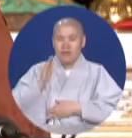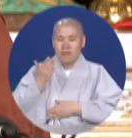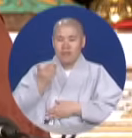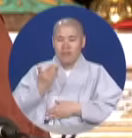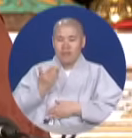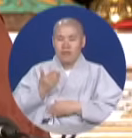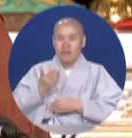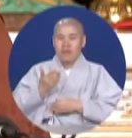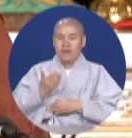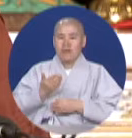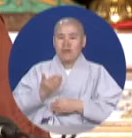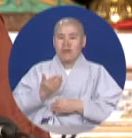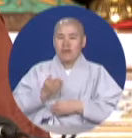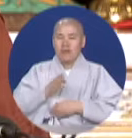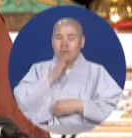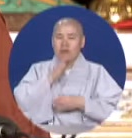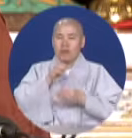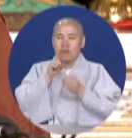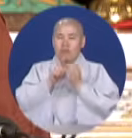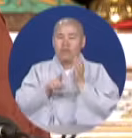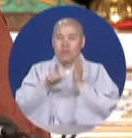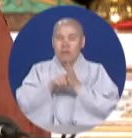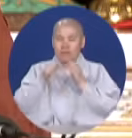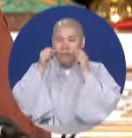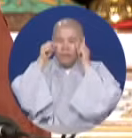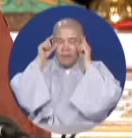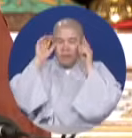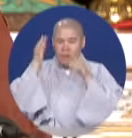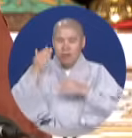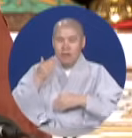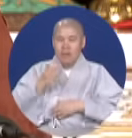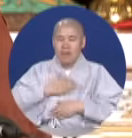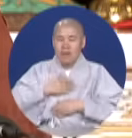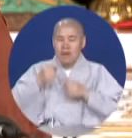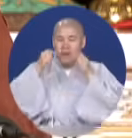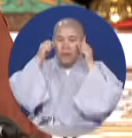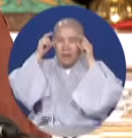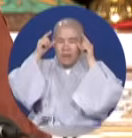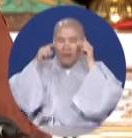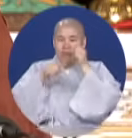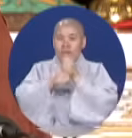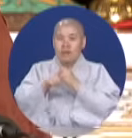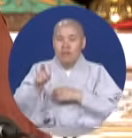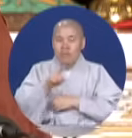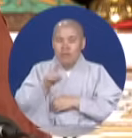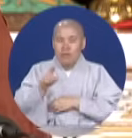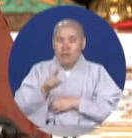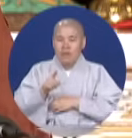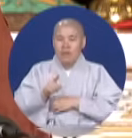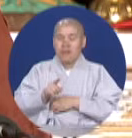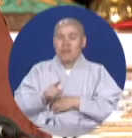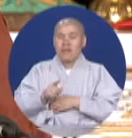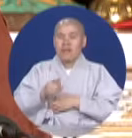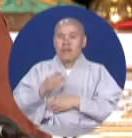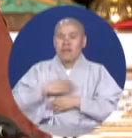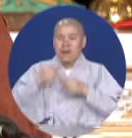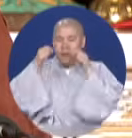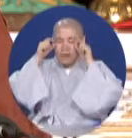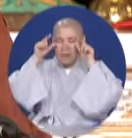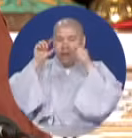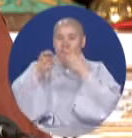이게 불교의 깨달음입니다. 나를 깨닫는, 나를 왜 깨닫느냐? 나를 깨달으면 모든 것이 다 나다.